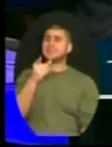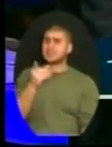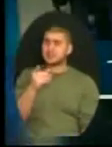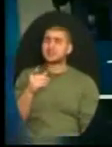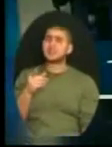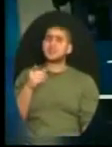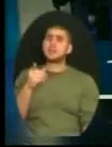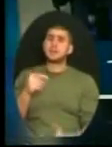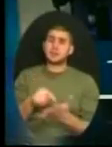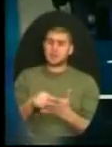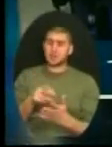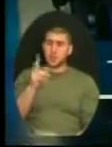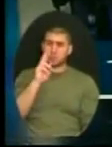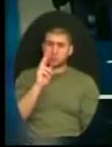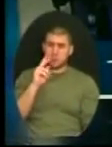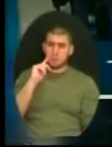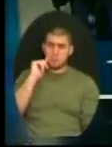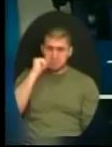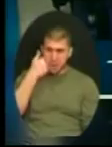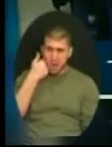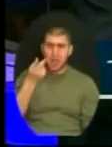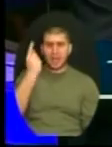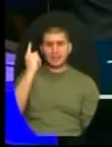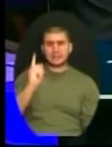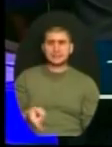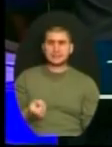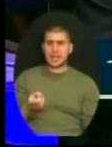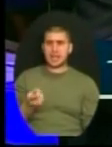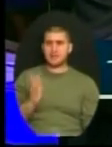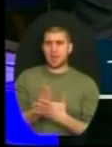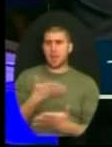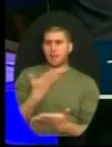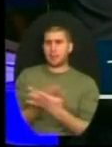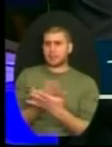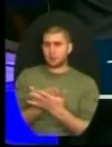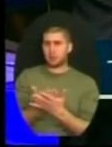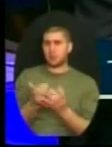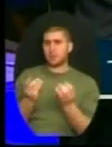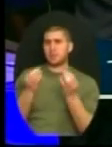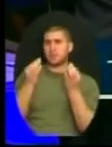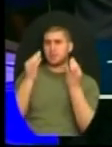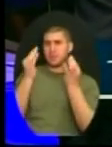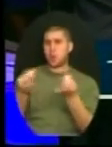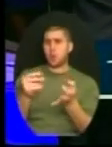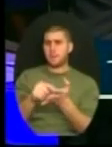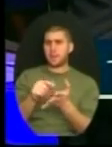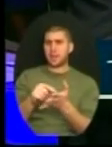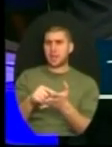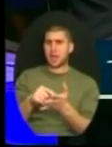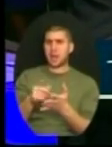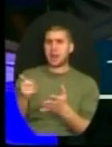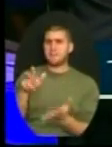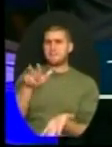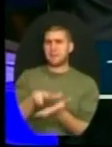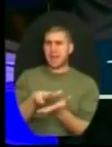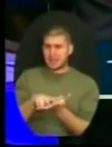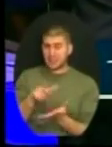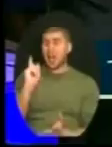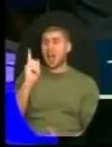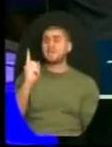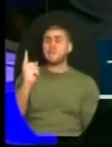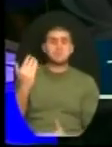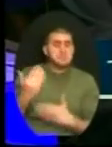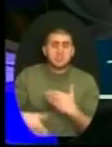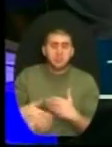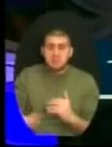מיישר קו, יום שלישי, כלומר מחר, היה צריך להיות ההמלצות, דחו אותם בגלל אותה בגץ, כן. אבל בשורה